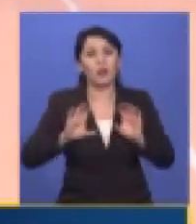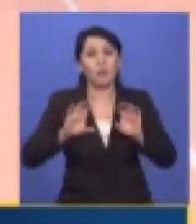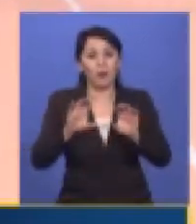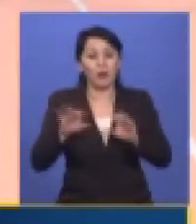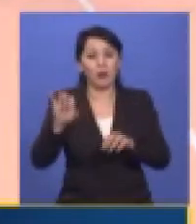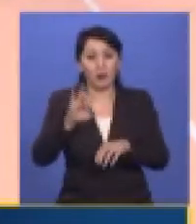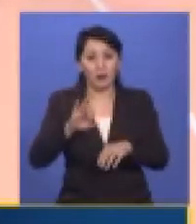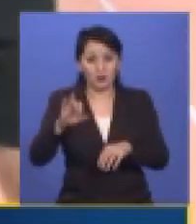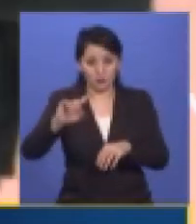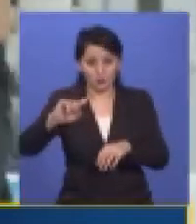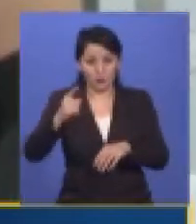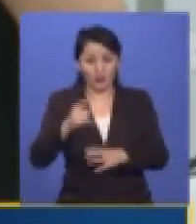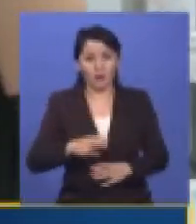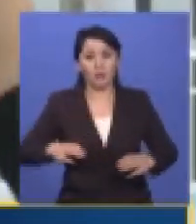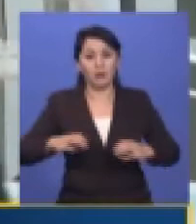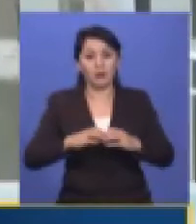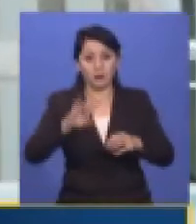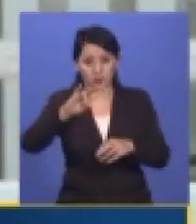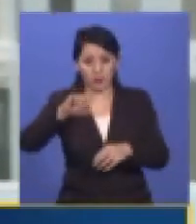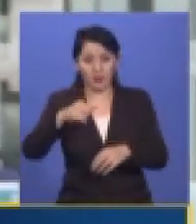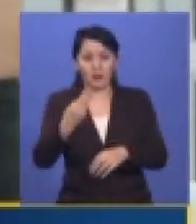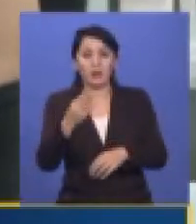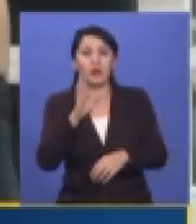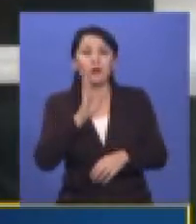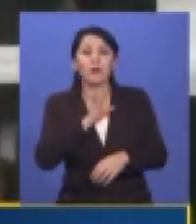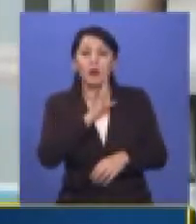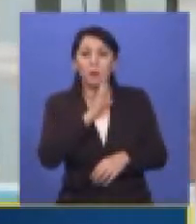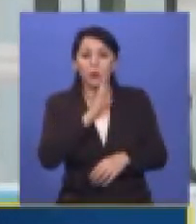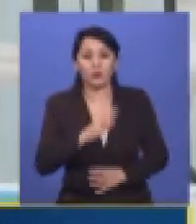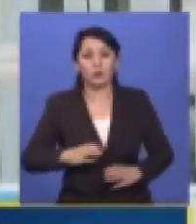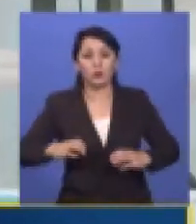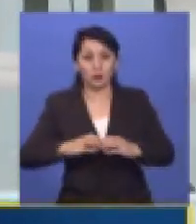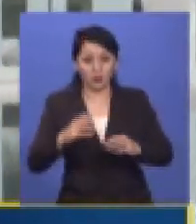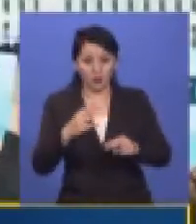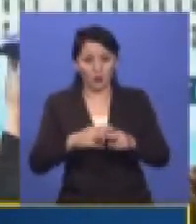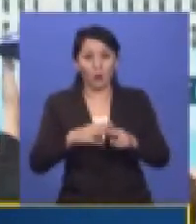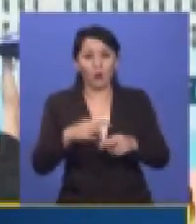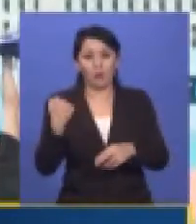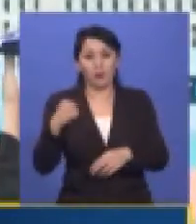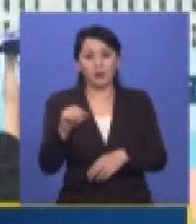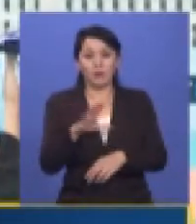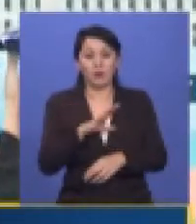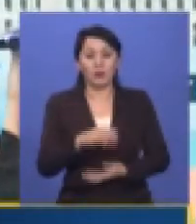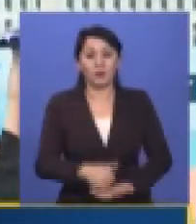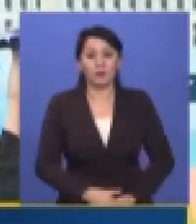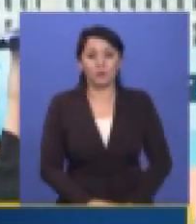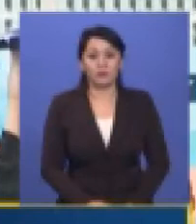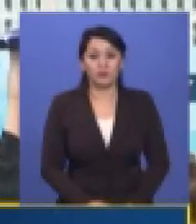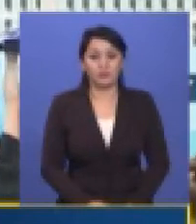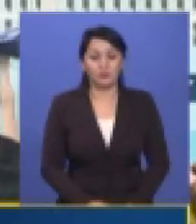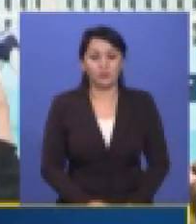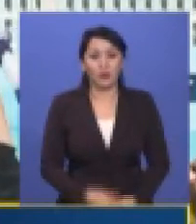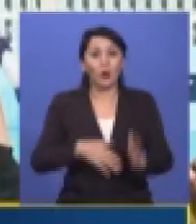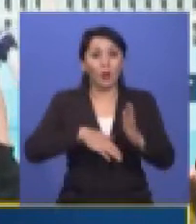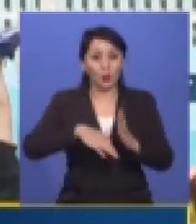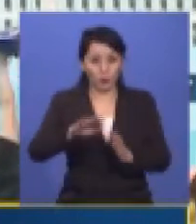тарихында алғаш рет жергілікті команда ұлттық әйелдер лигасының командалары арасында қола жүлдені иеленді. Задачи как бы стояли.